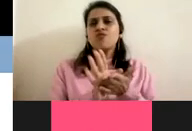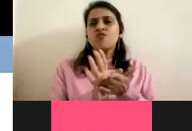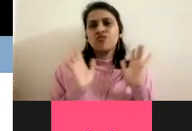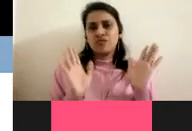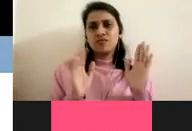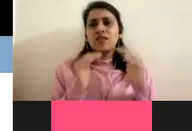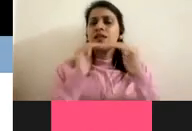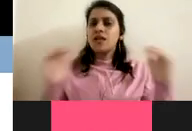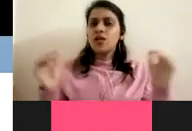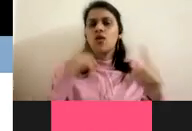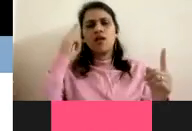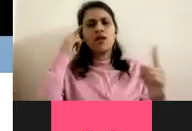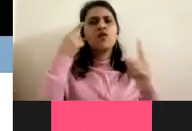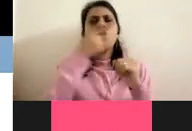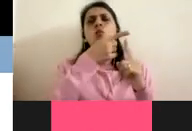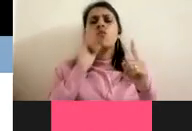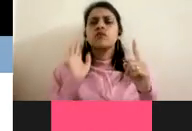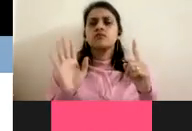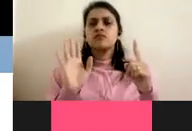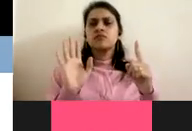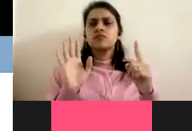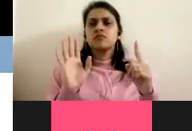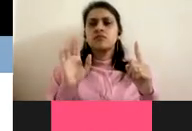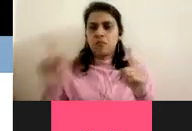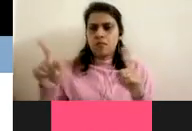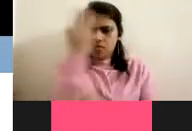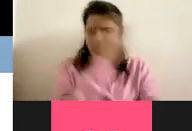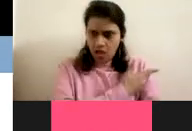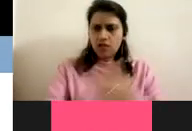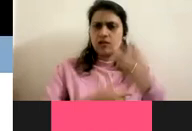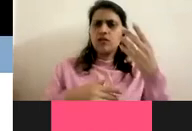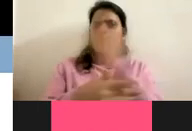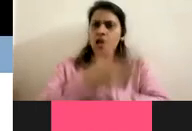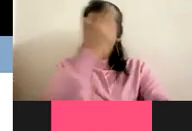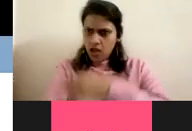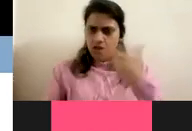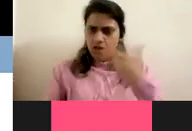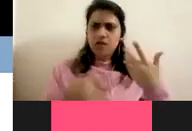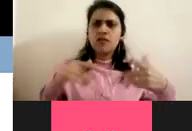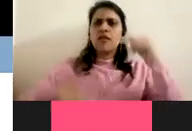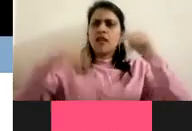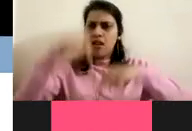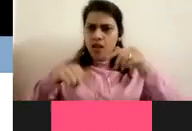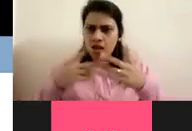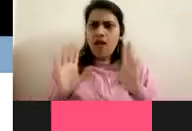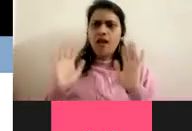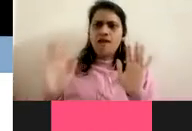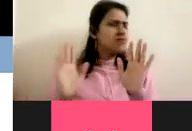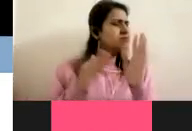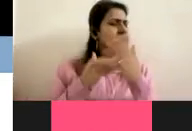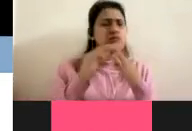बीइंग ऑब्जेक्टिव, ये नहीं देखना है कि इसमें बंदे का हाथ है कि नहीं है, कि मेडिकल कंडीशन क्या है, इम्पेयरमेंट